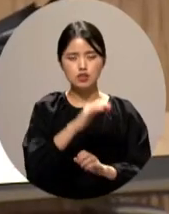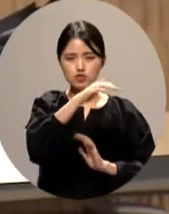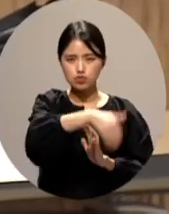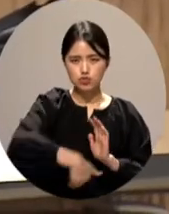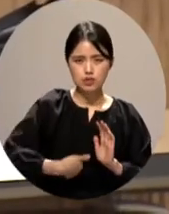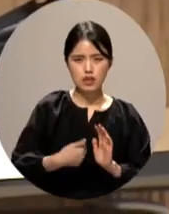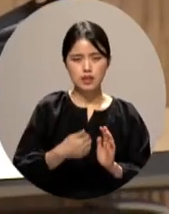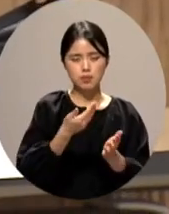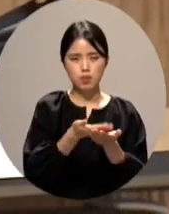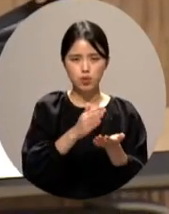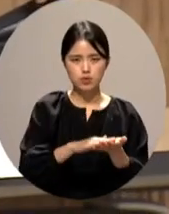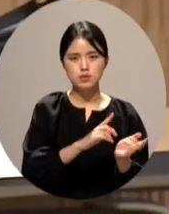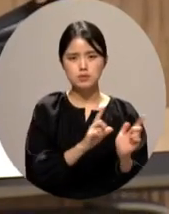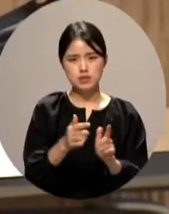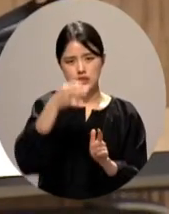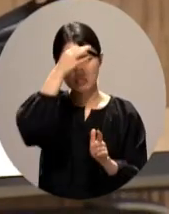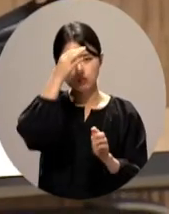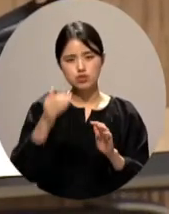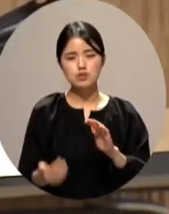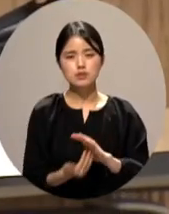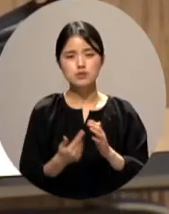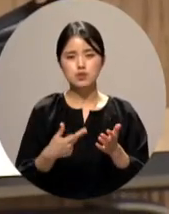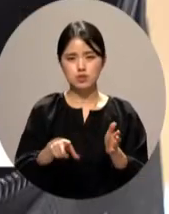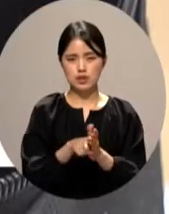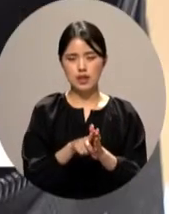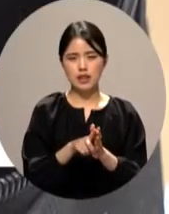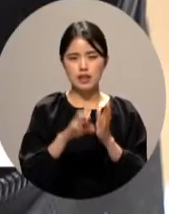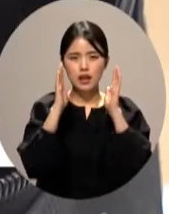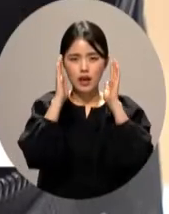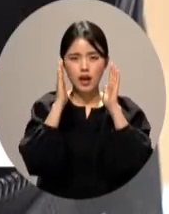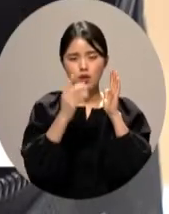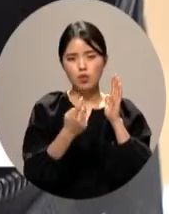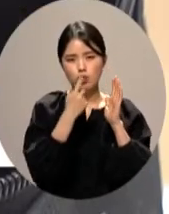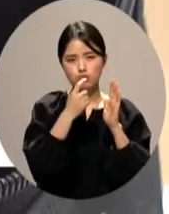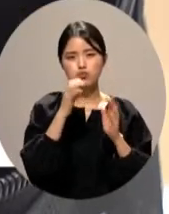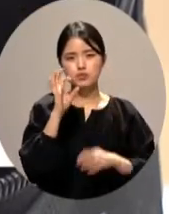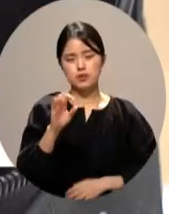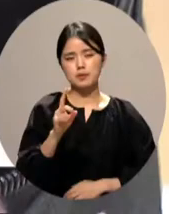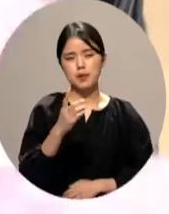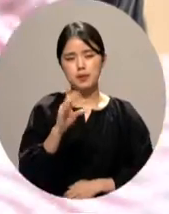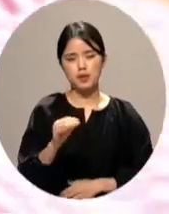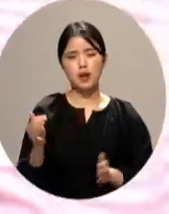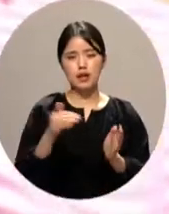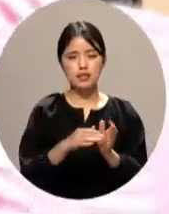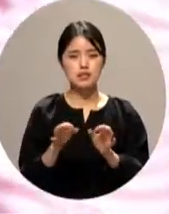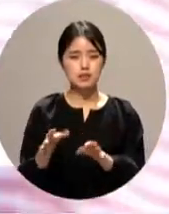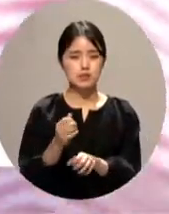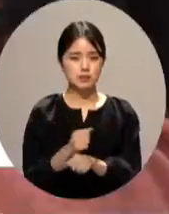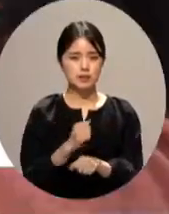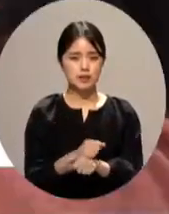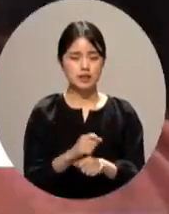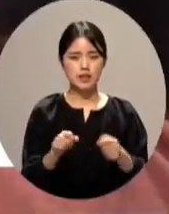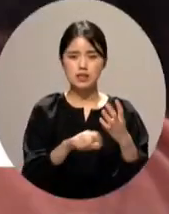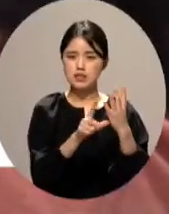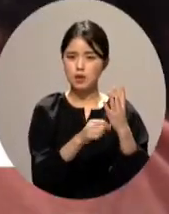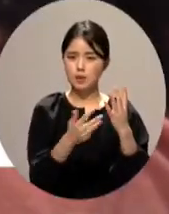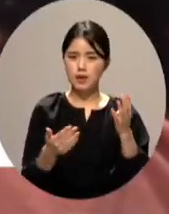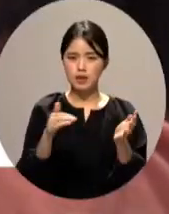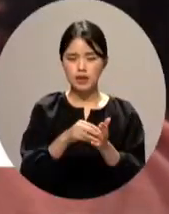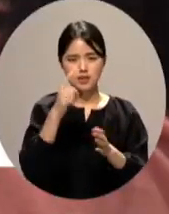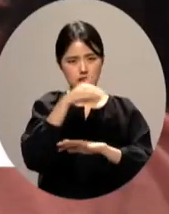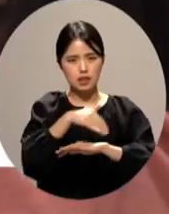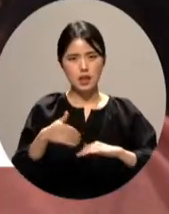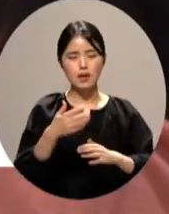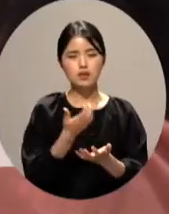용접 등 기술 습득을 위한 학원 수강료를 100만원까지 지원합니다 다음달 8일까지 진로 개발 계획서를